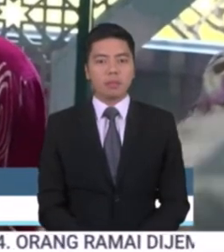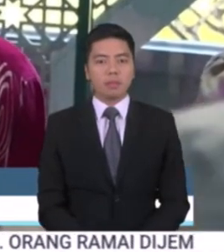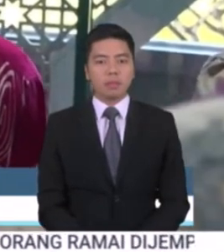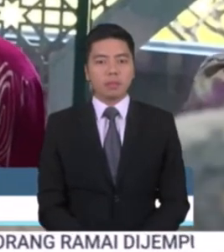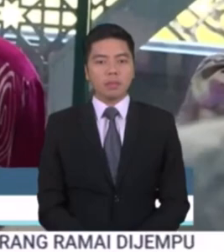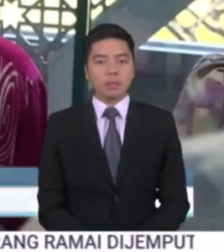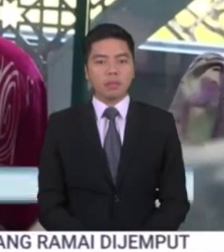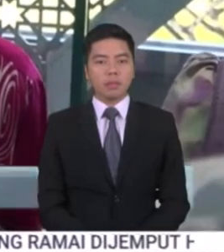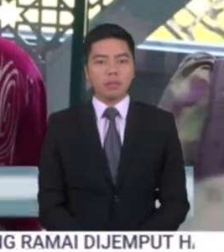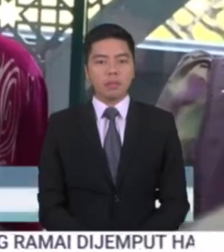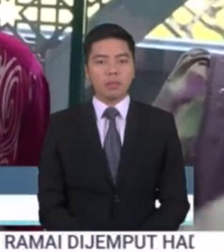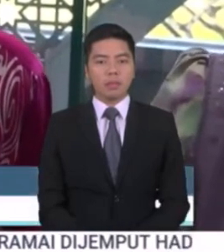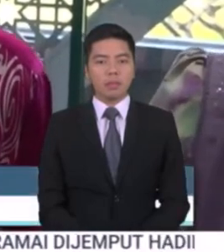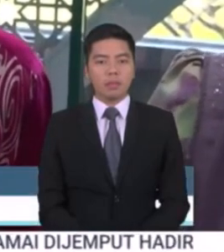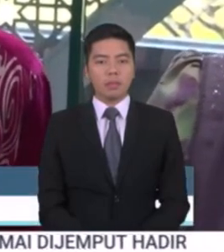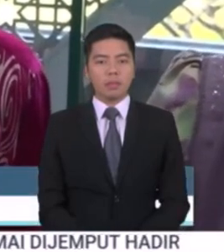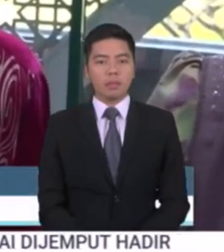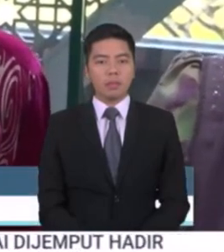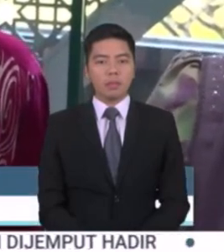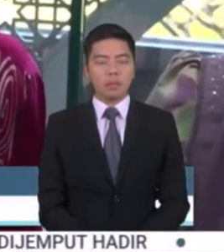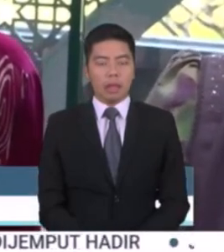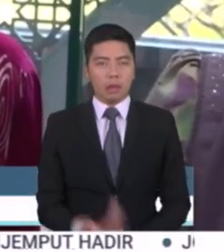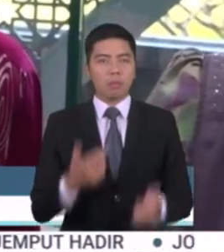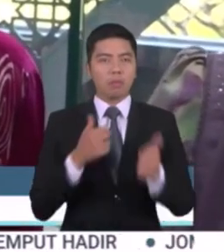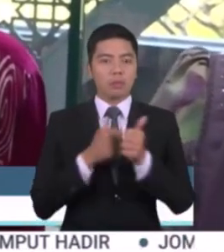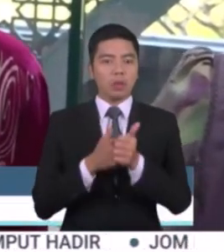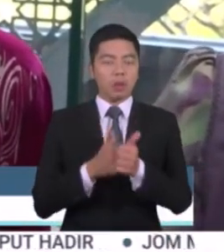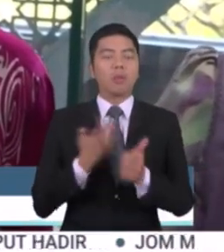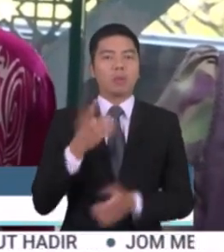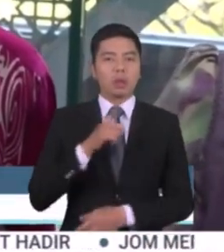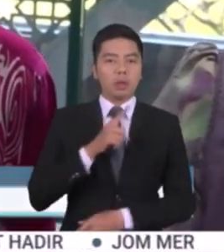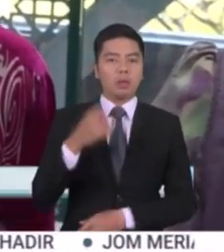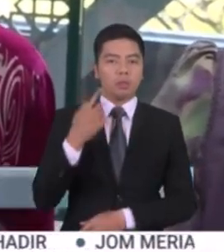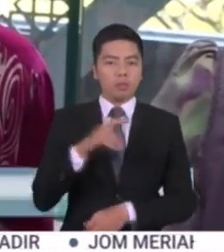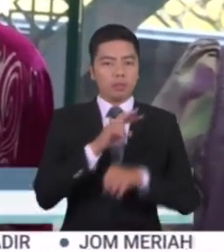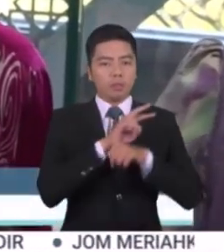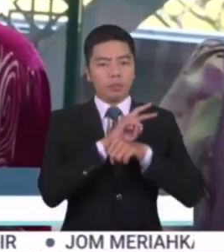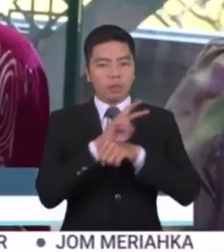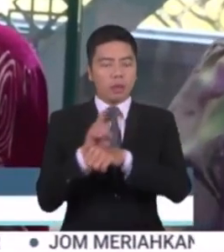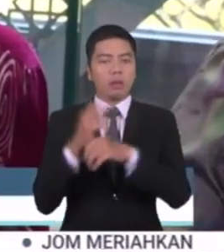Jabatan Agama dan Polis akan setiap pantau pegawai dia dan